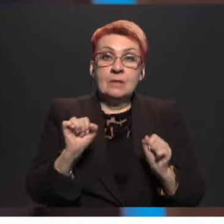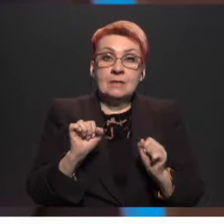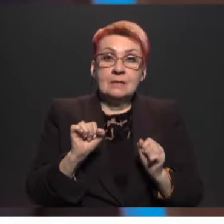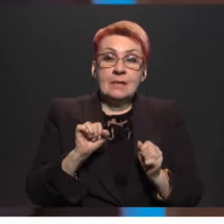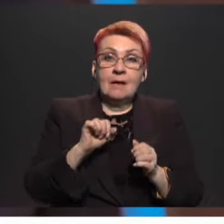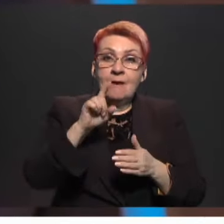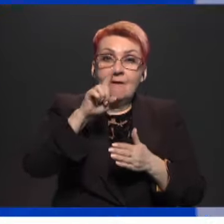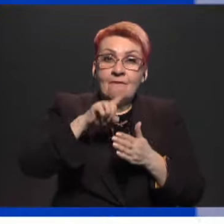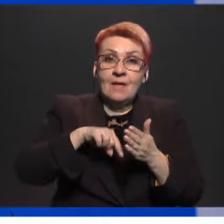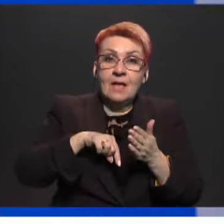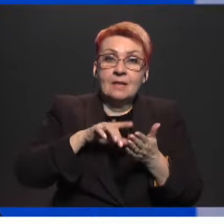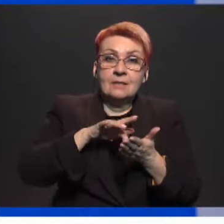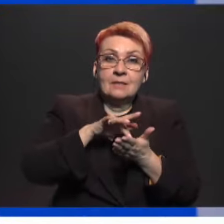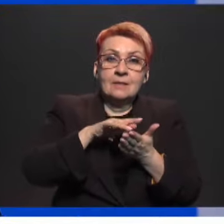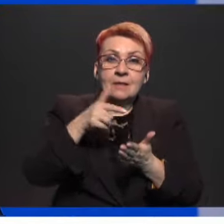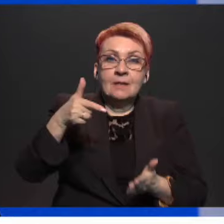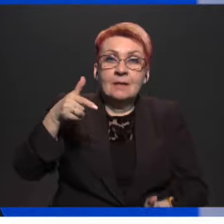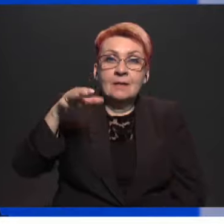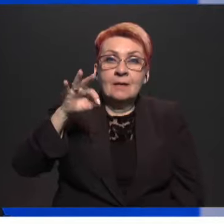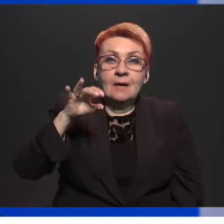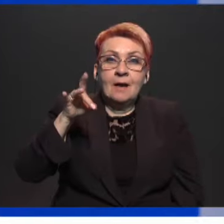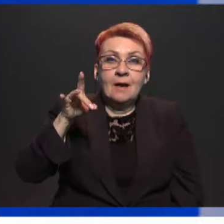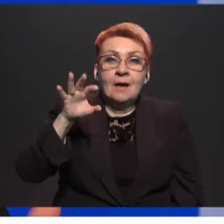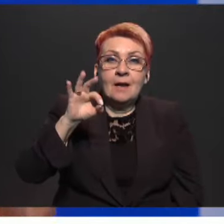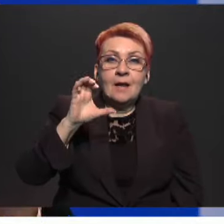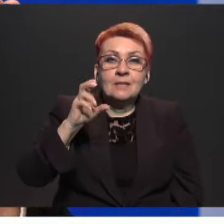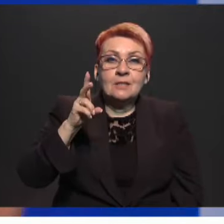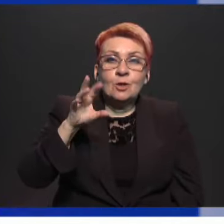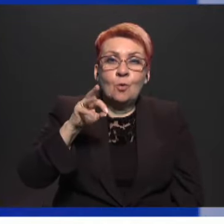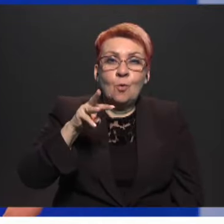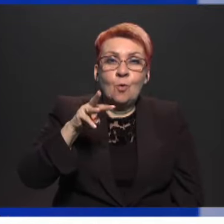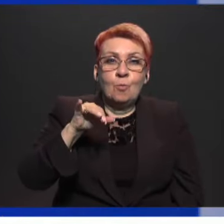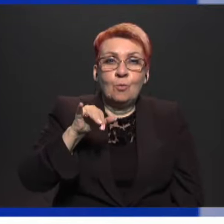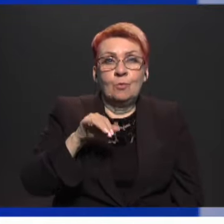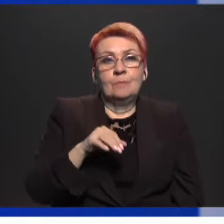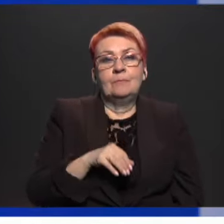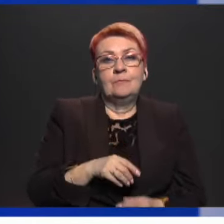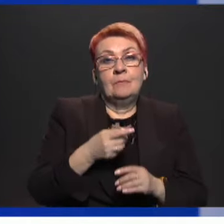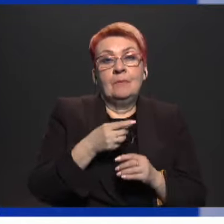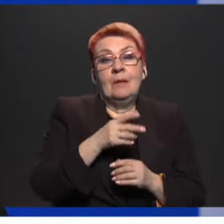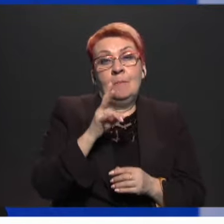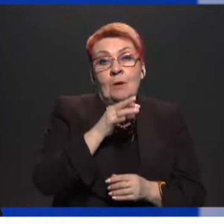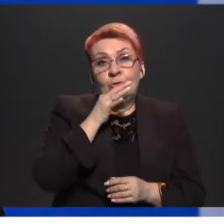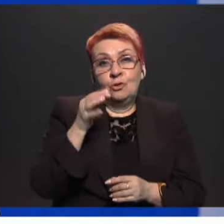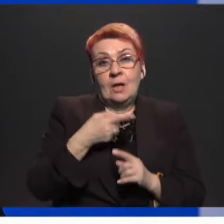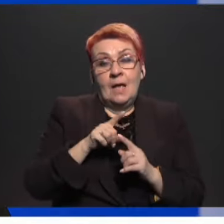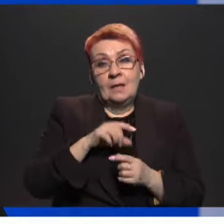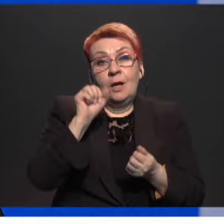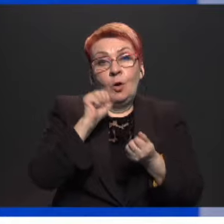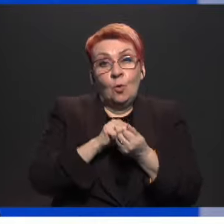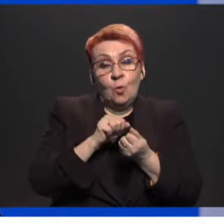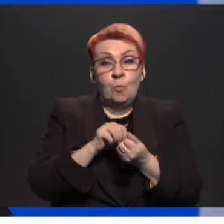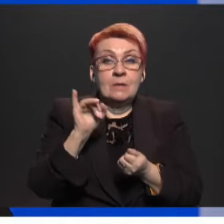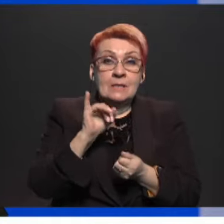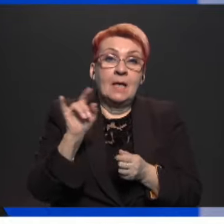гороскопам? Ох, ну, во-первых, потому что это глупость и ложь. Это просто вот в первую очередь.